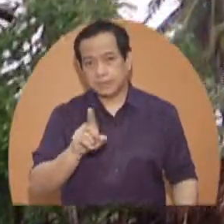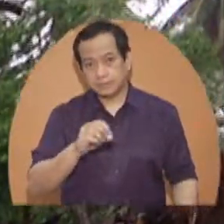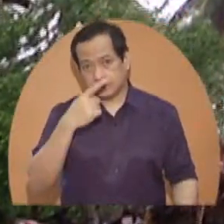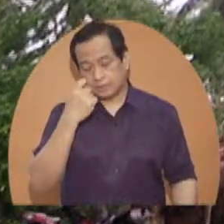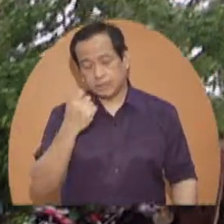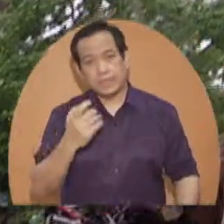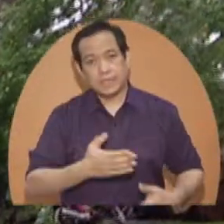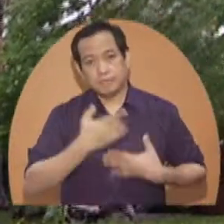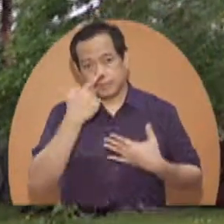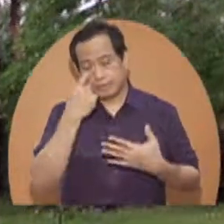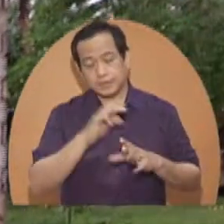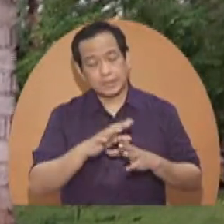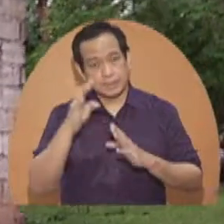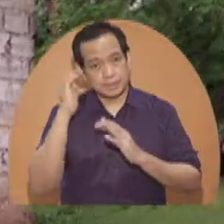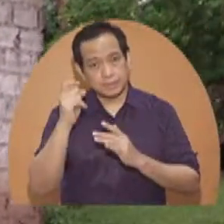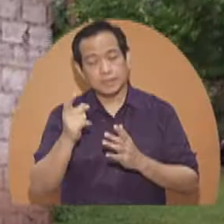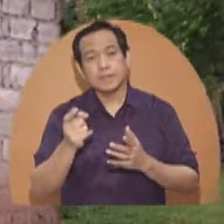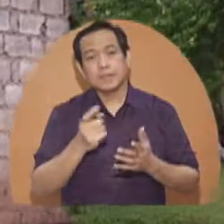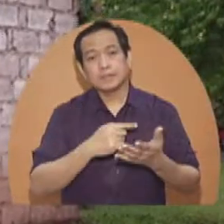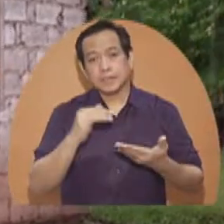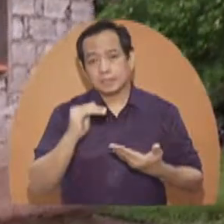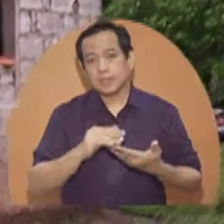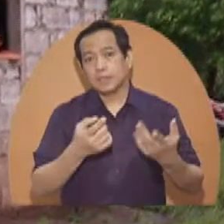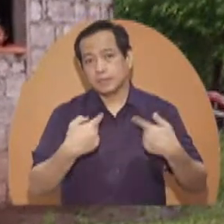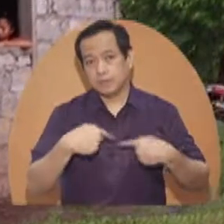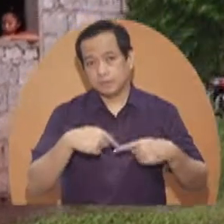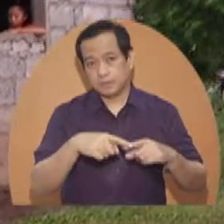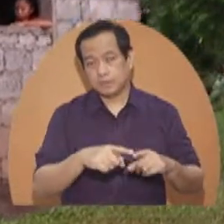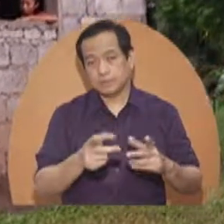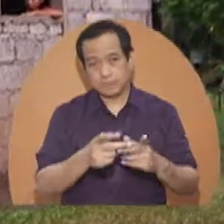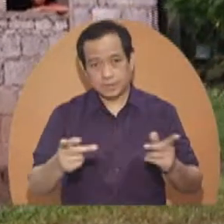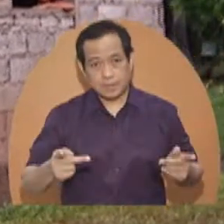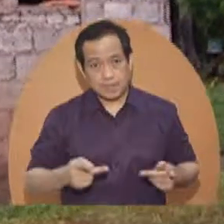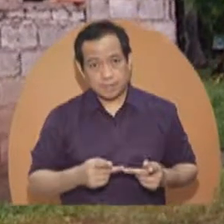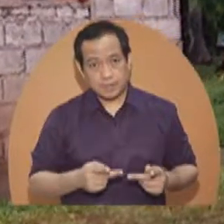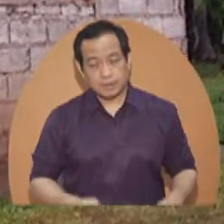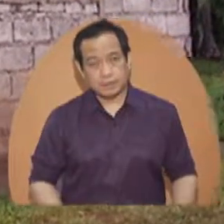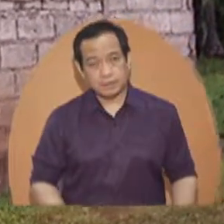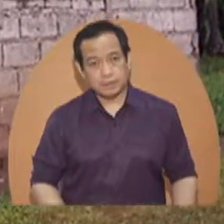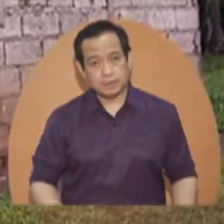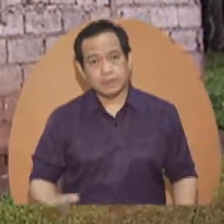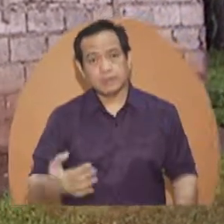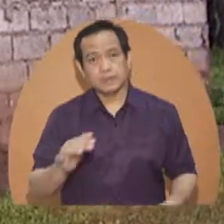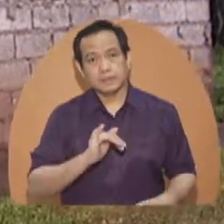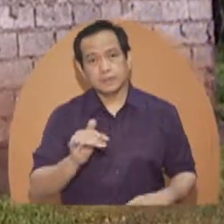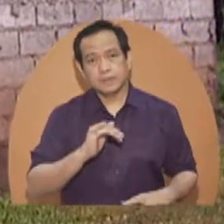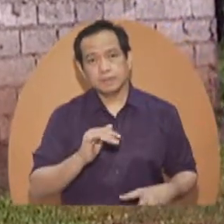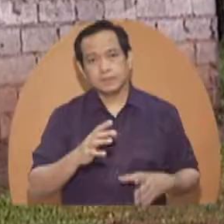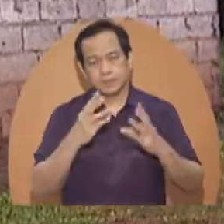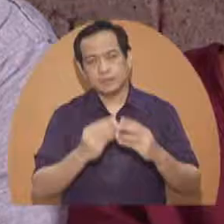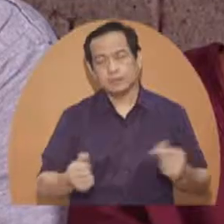lakin tuwa nila dahil hindi nila akanain na sasadyain sila ng ating programa. Parang nabunutan po